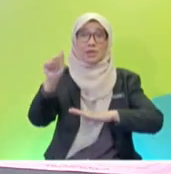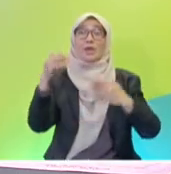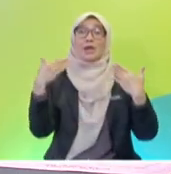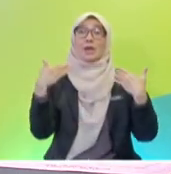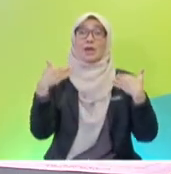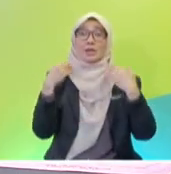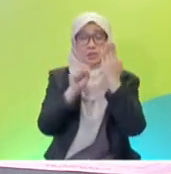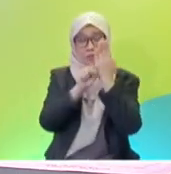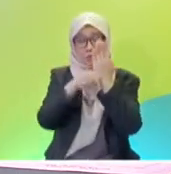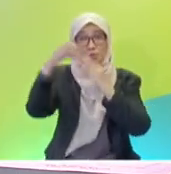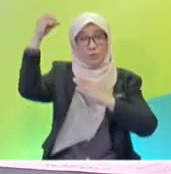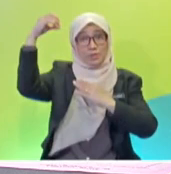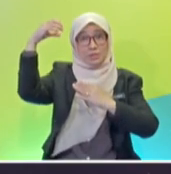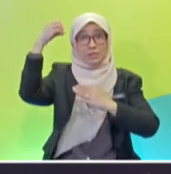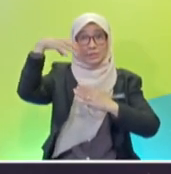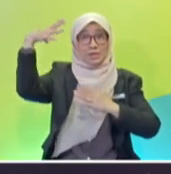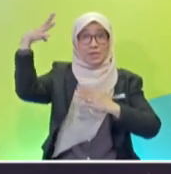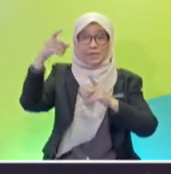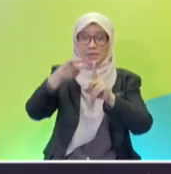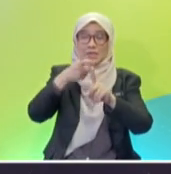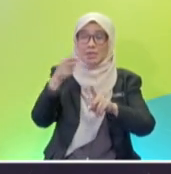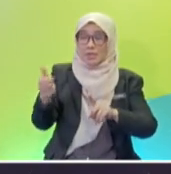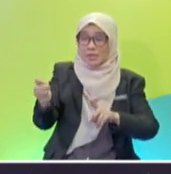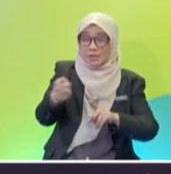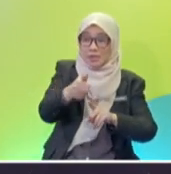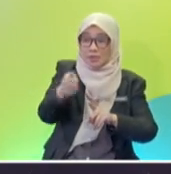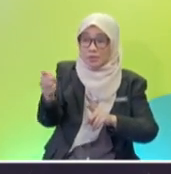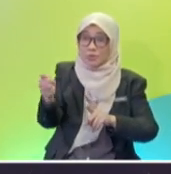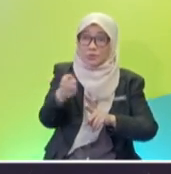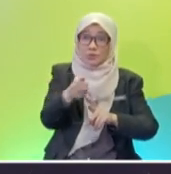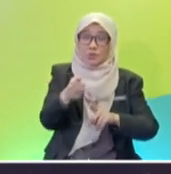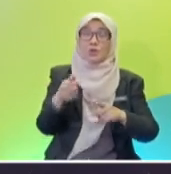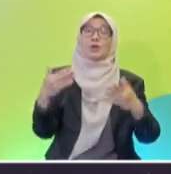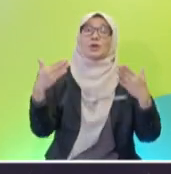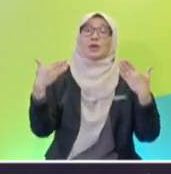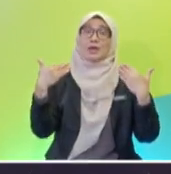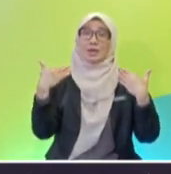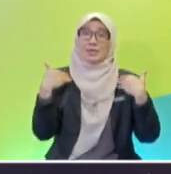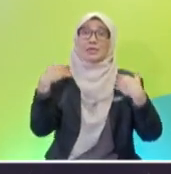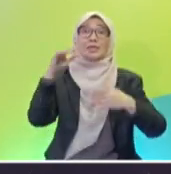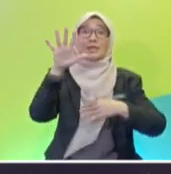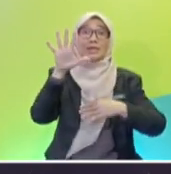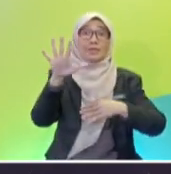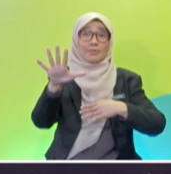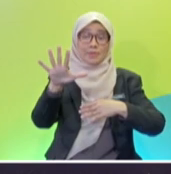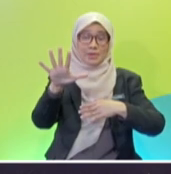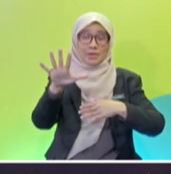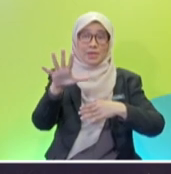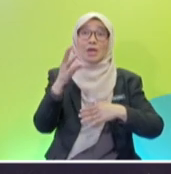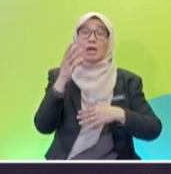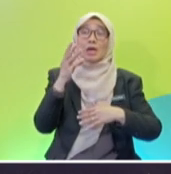lampu suluh. Jadi di dalam ni kita telah letakkan 5 model buah-buahan.